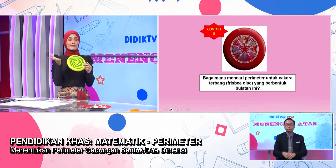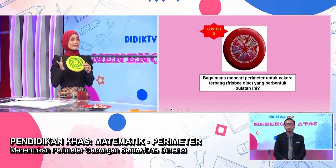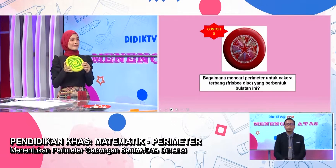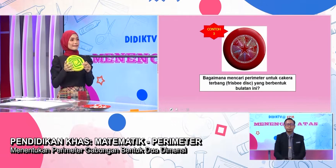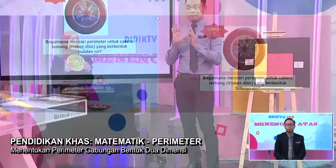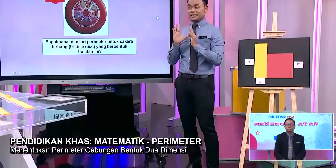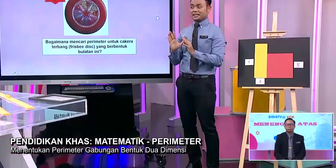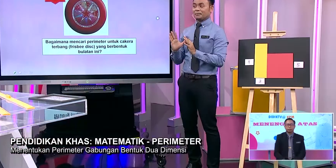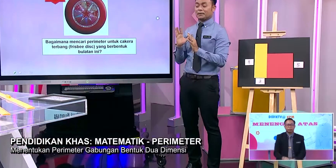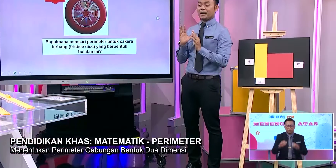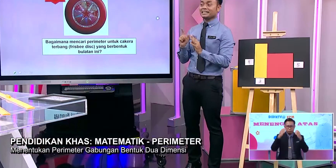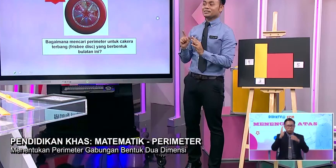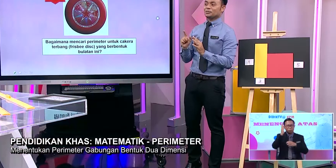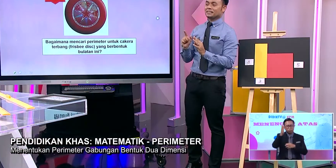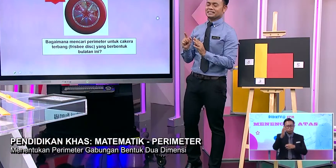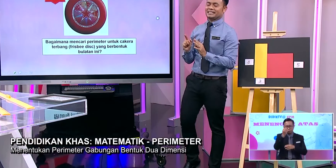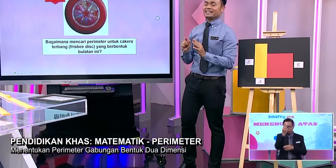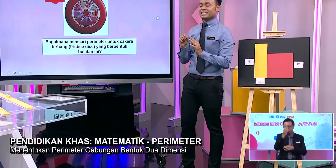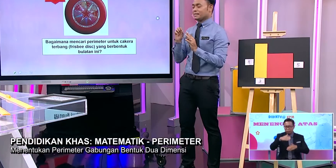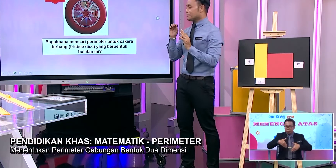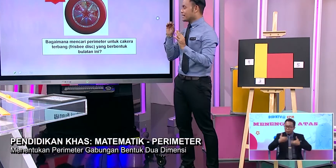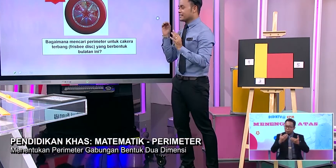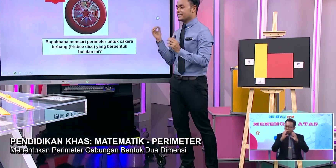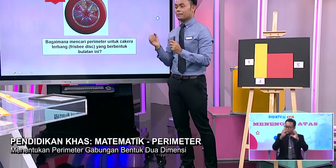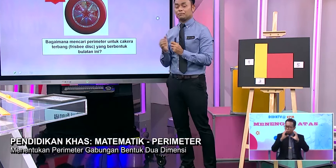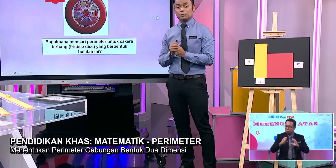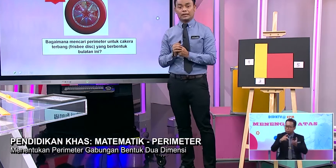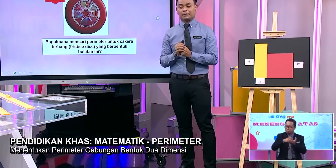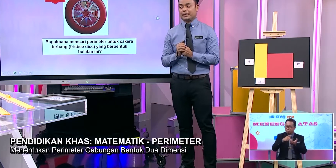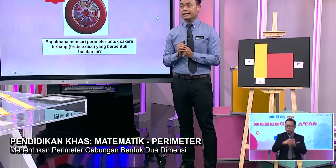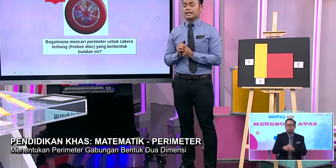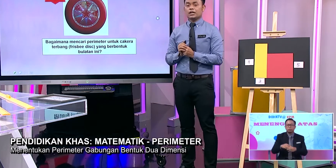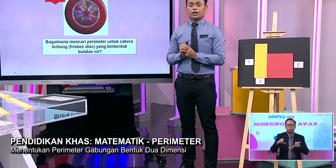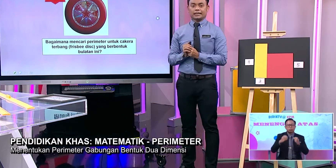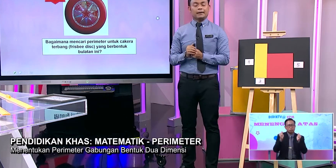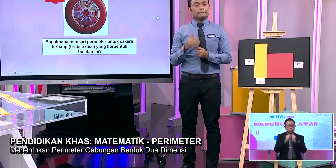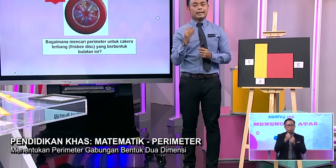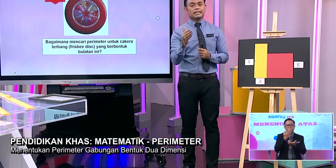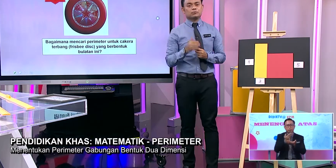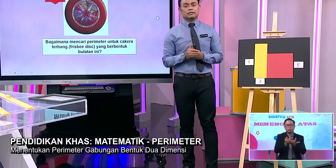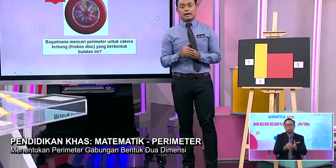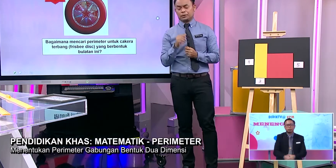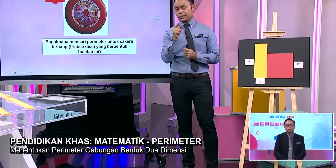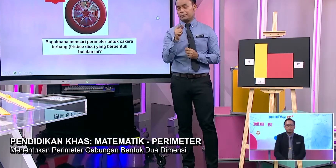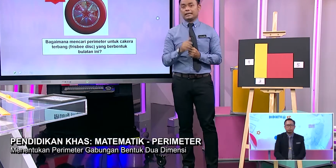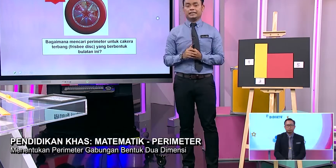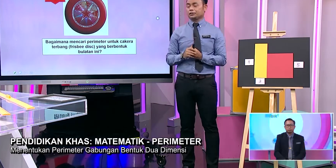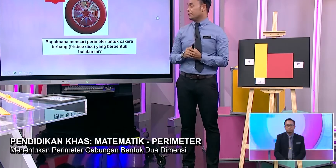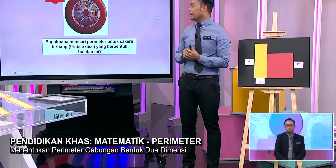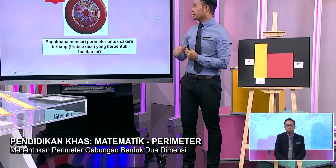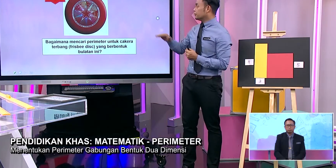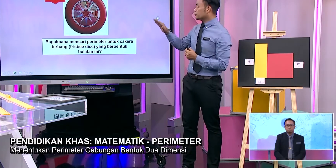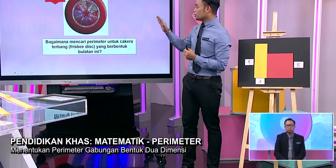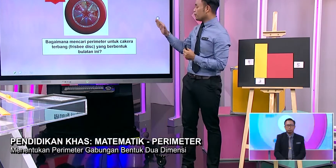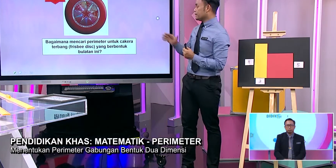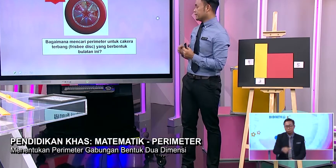cego akan bagi penerangan bagaimana untuk menyirih hasil ini pasti bisa mampu buat dengan baik Boleh deh baiklah semua ada di